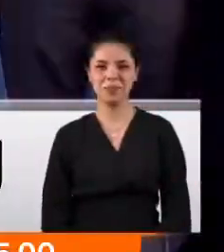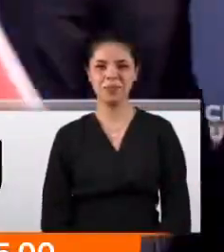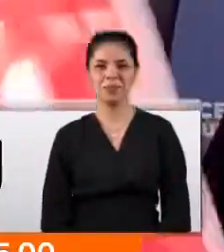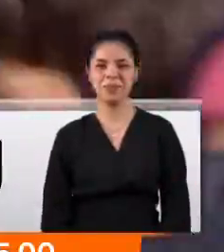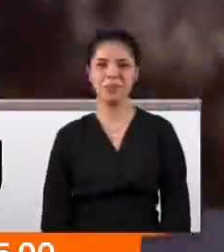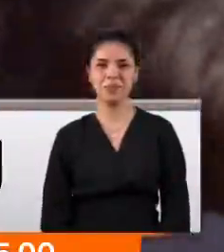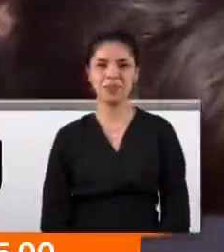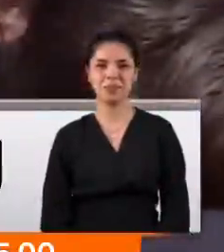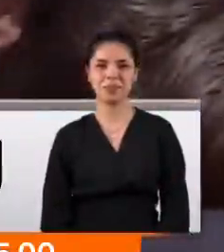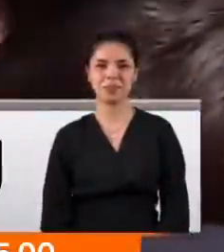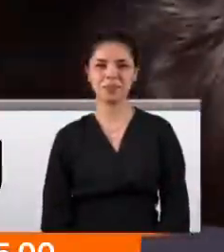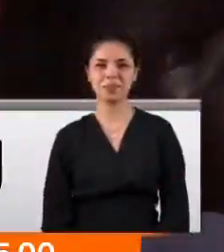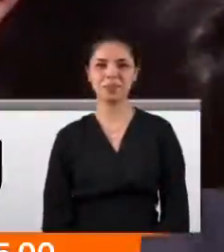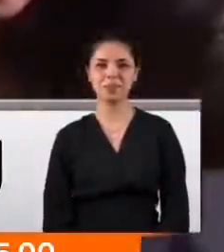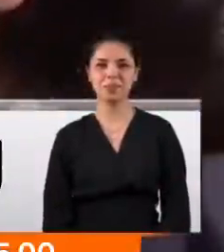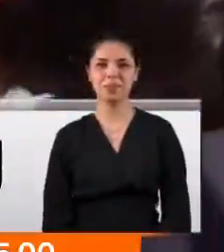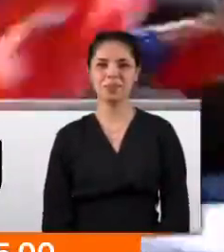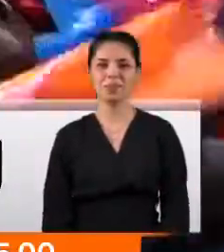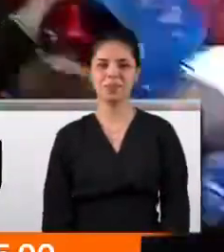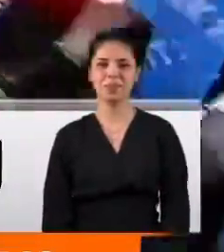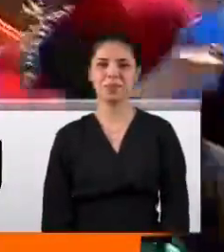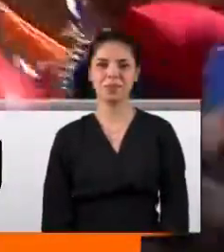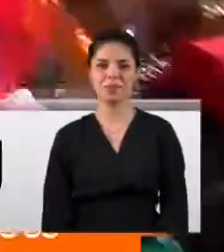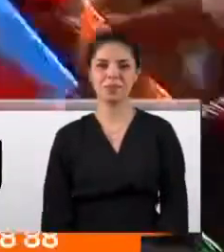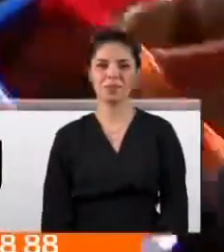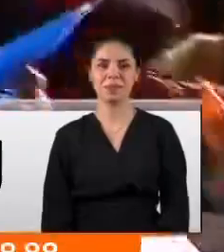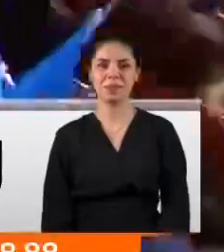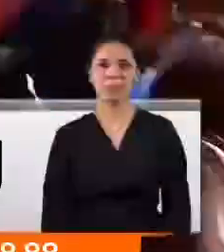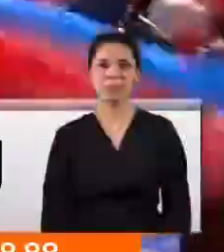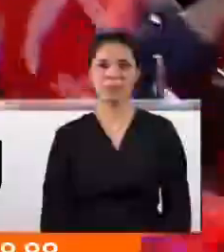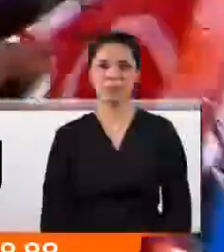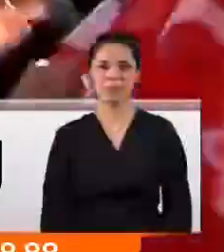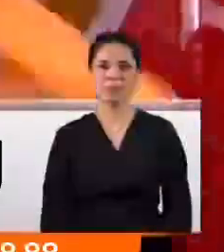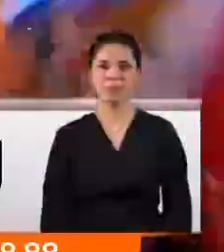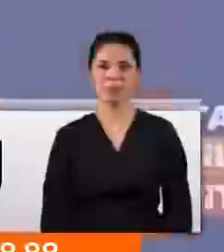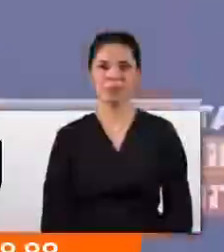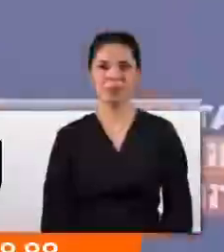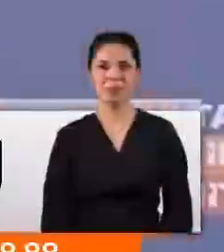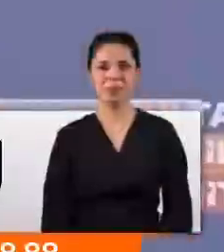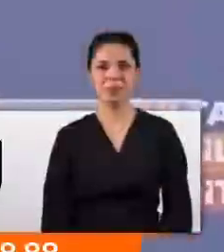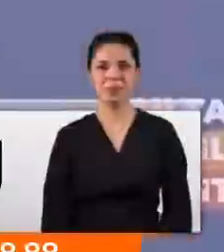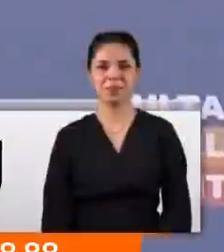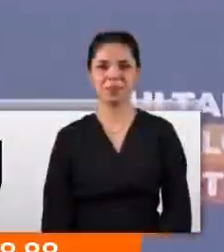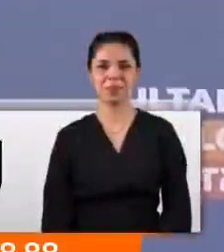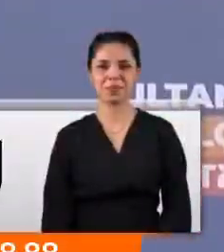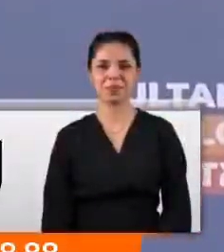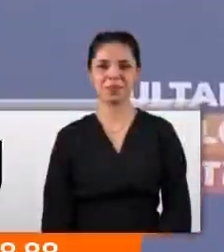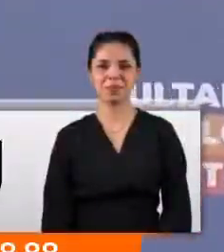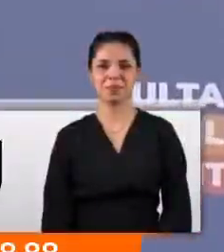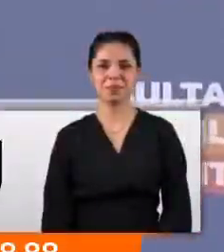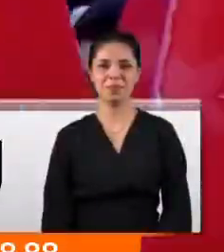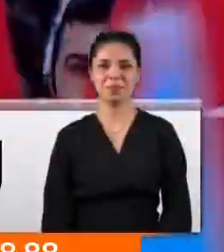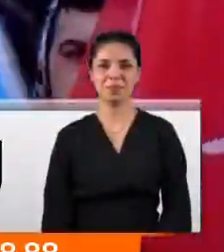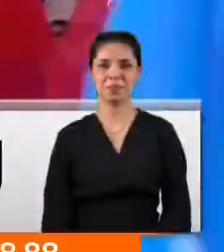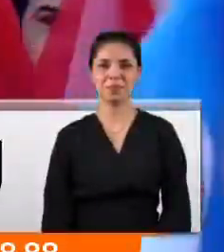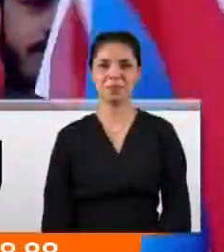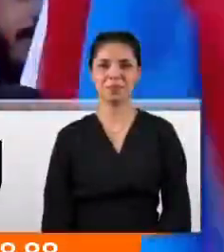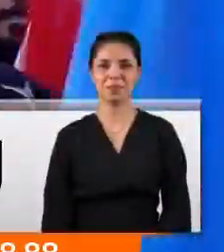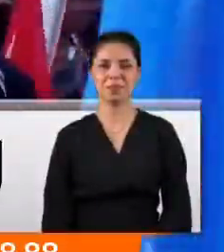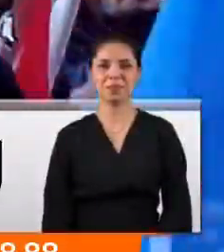hediyesisin. Ömrümde ilk defa göreceğim. Durmadan her köşene çalışıp hizmet etmeye hazırız